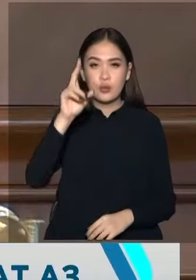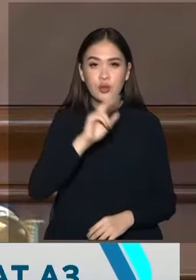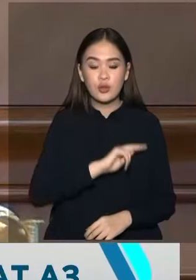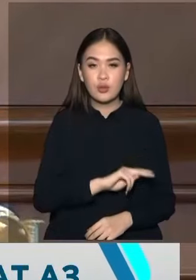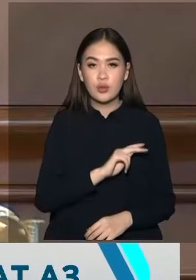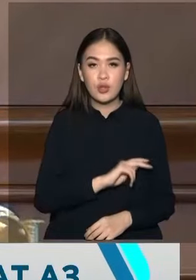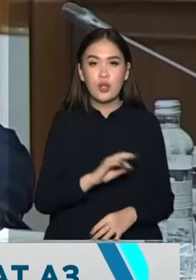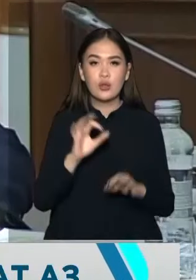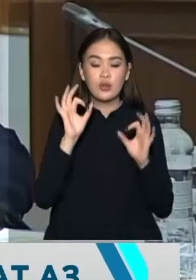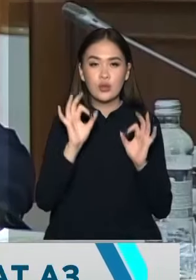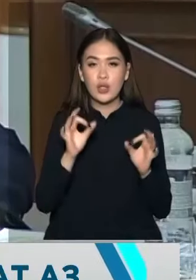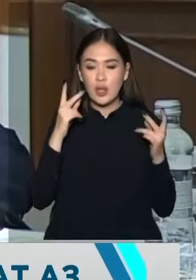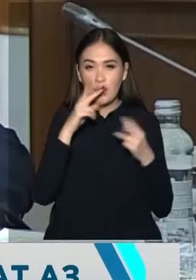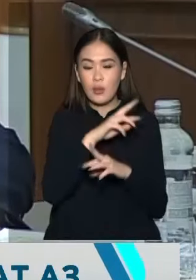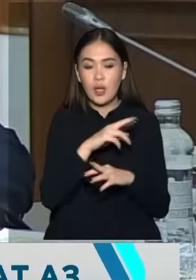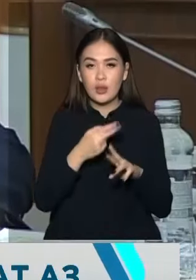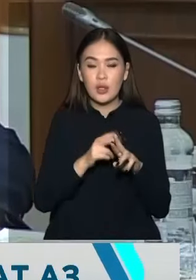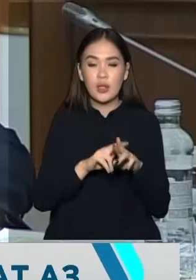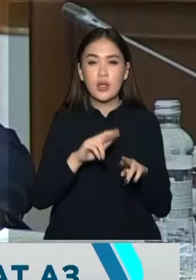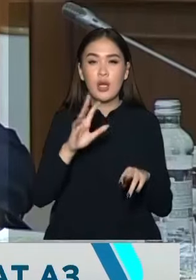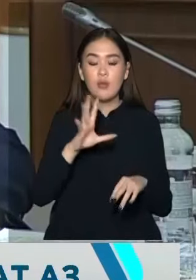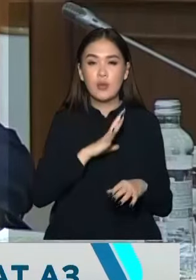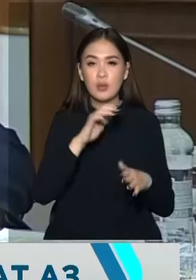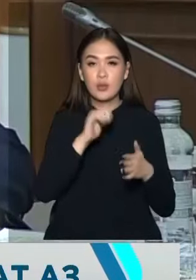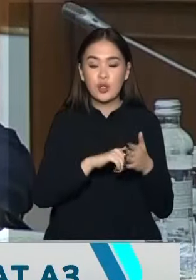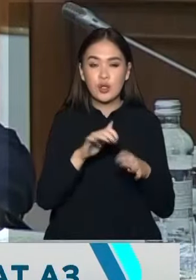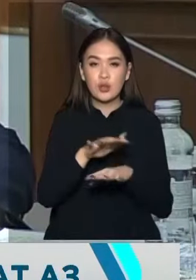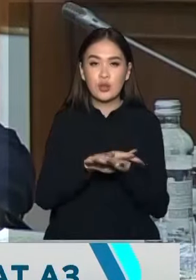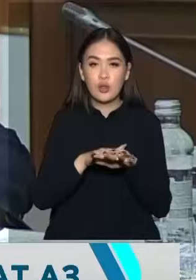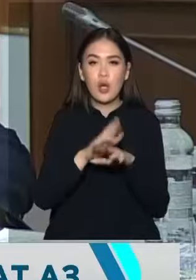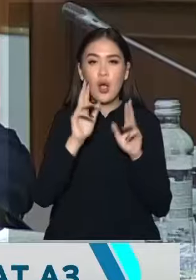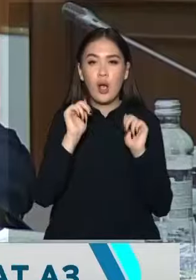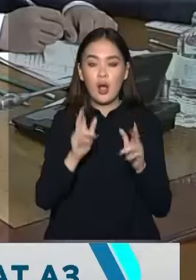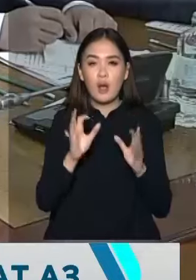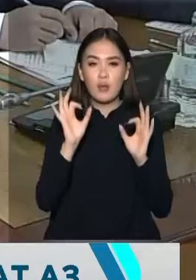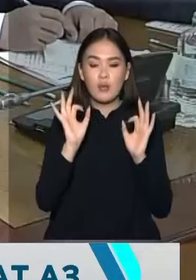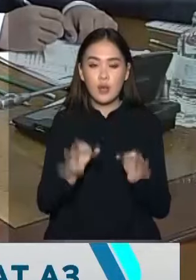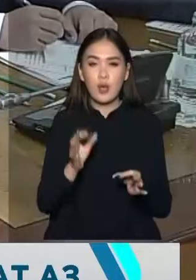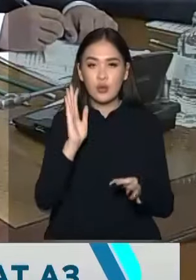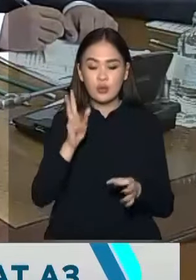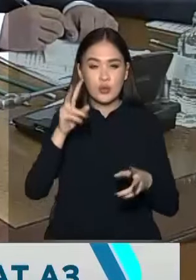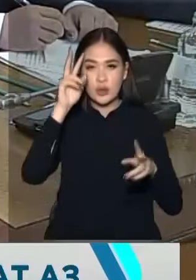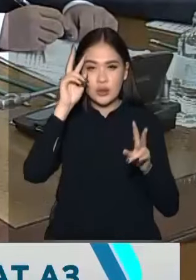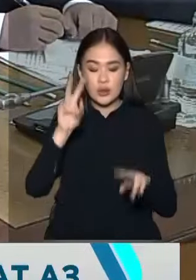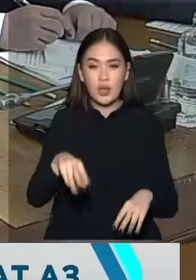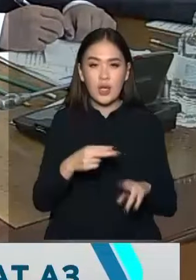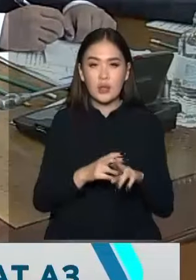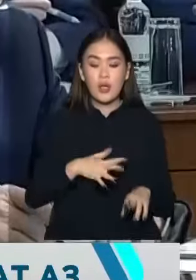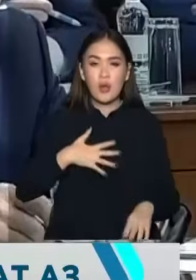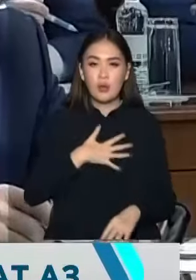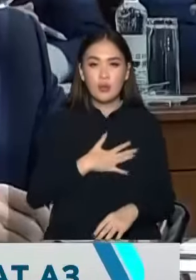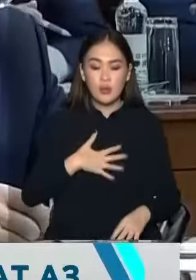дұрыс жүргізген жоқ. Соның кесірінен жұрт бұл науқан қалай жүргізілетінін білмей, әуре сарсанға түсіп